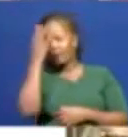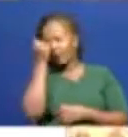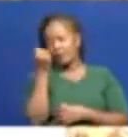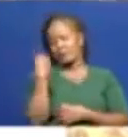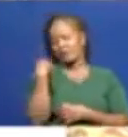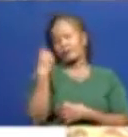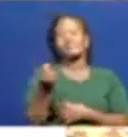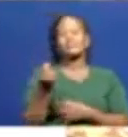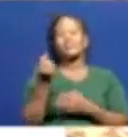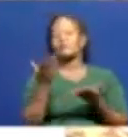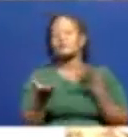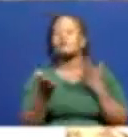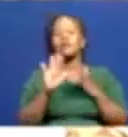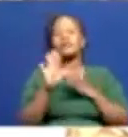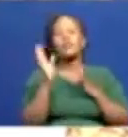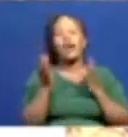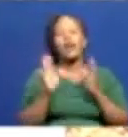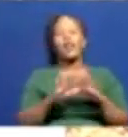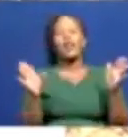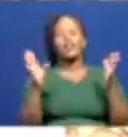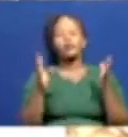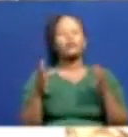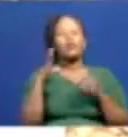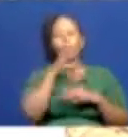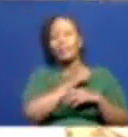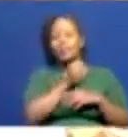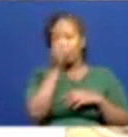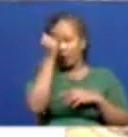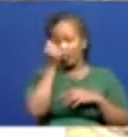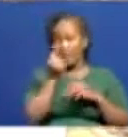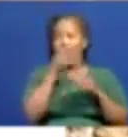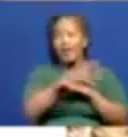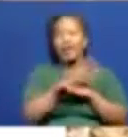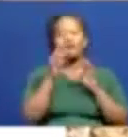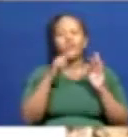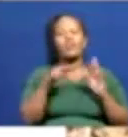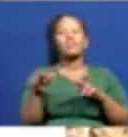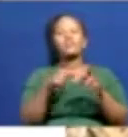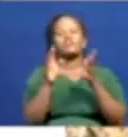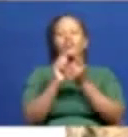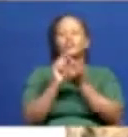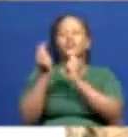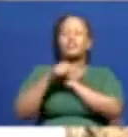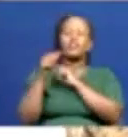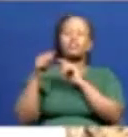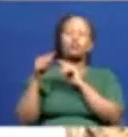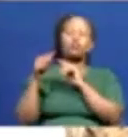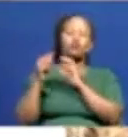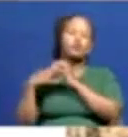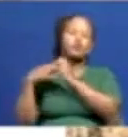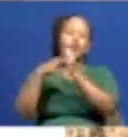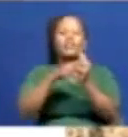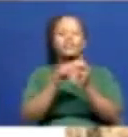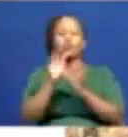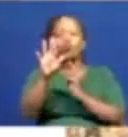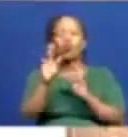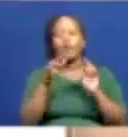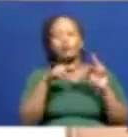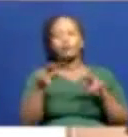karibuni watapoteza mashamba yao baada ya mto huo kulazimisha njia mbadala katika shamba moja na kuunda